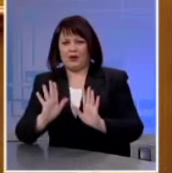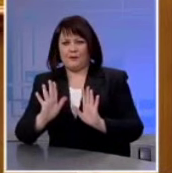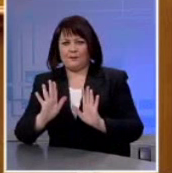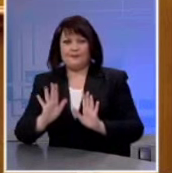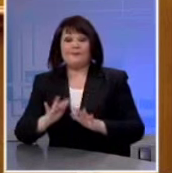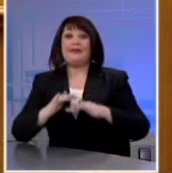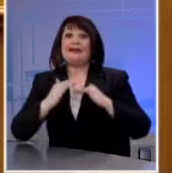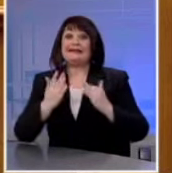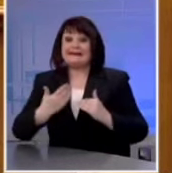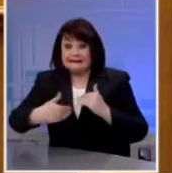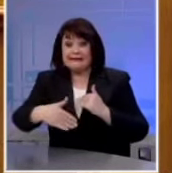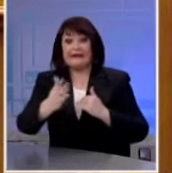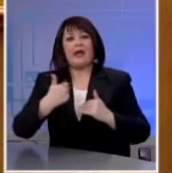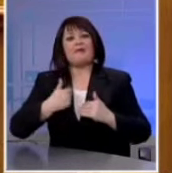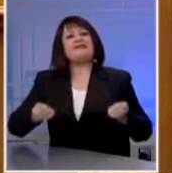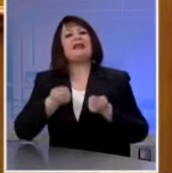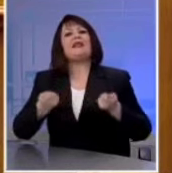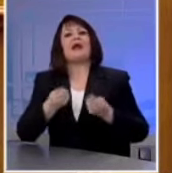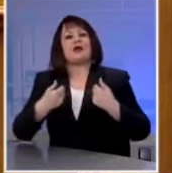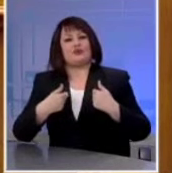τι σκοπεύουμε να κάνουμε εμείς.